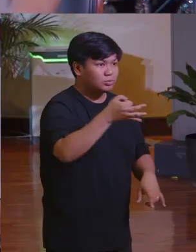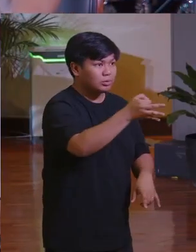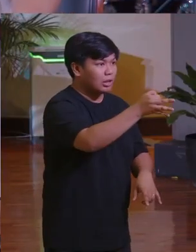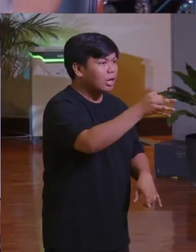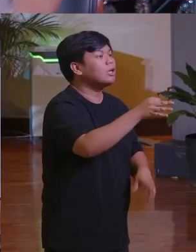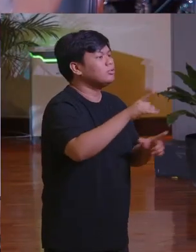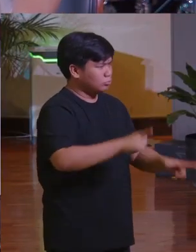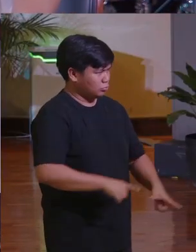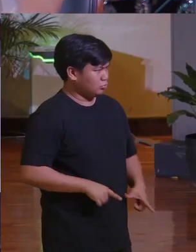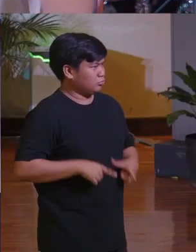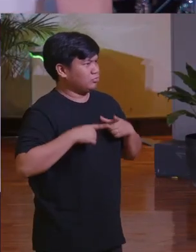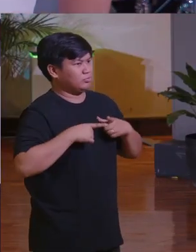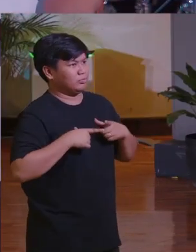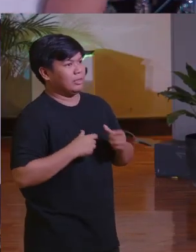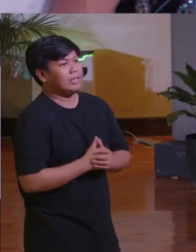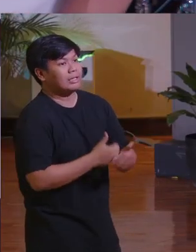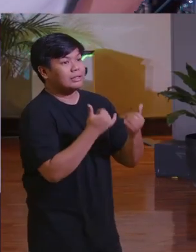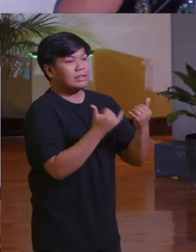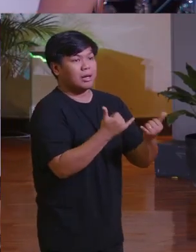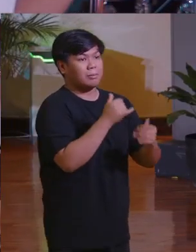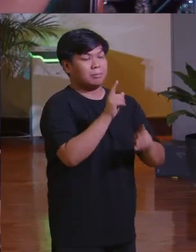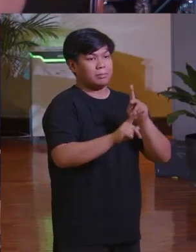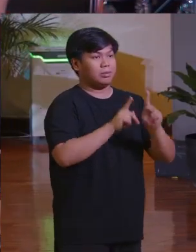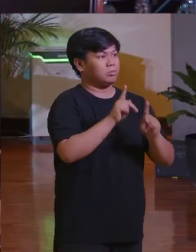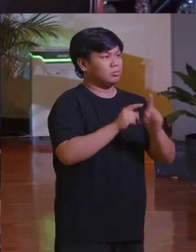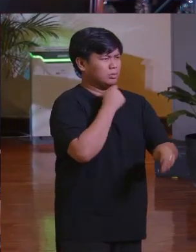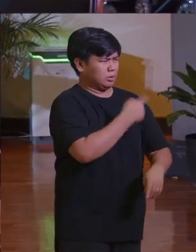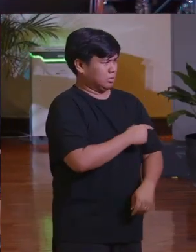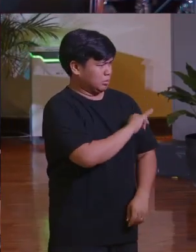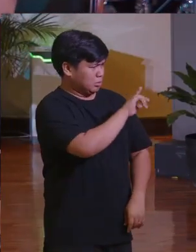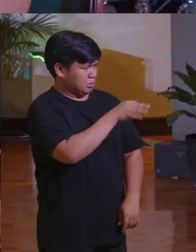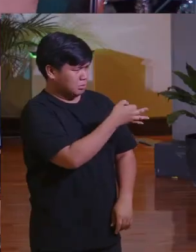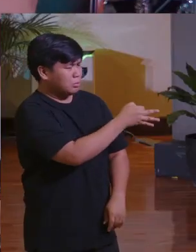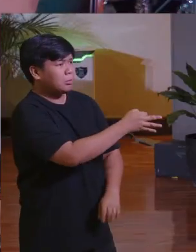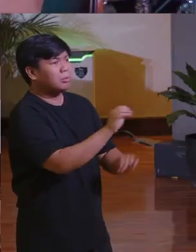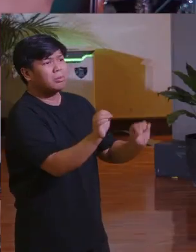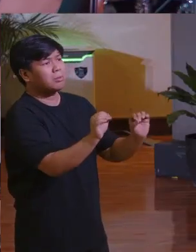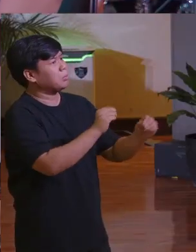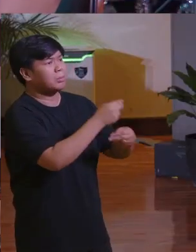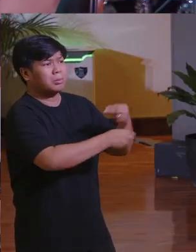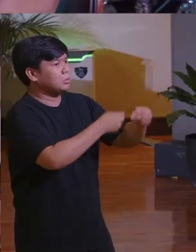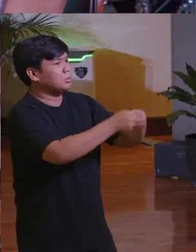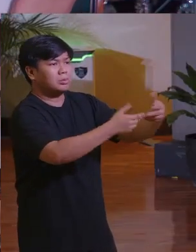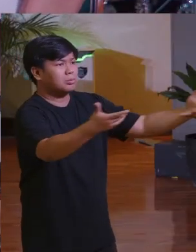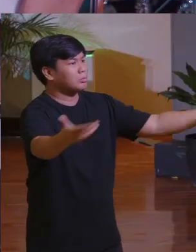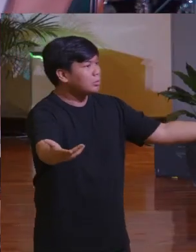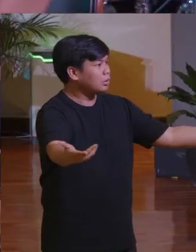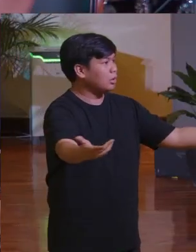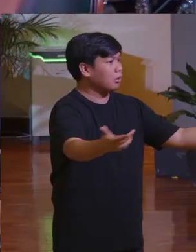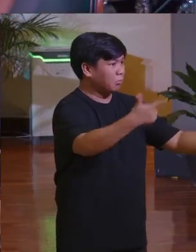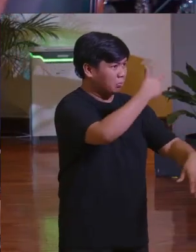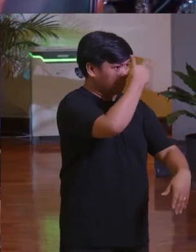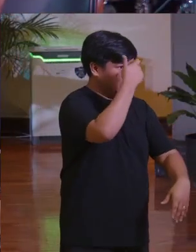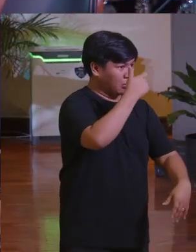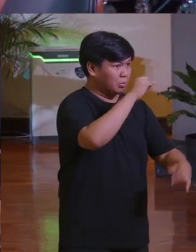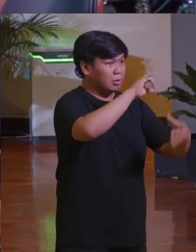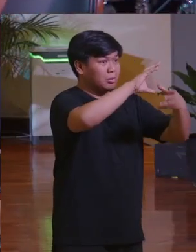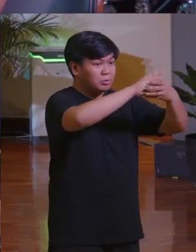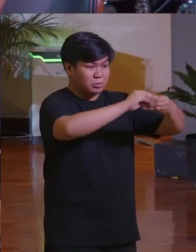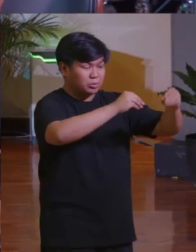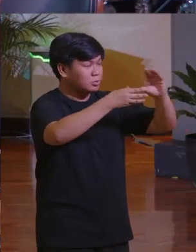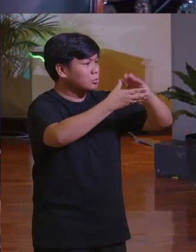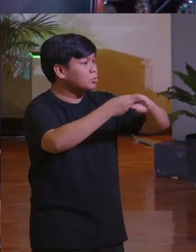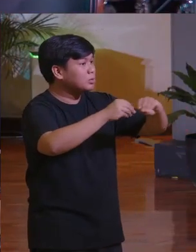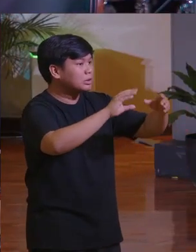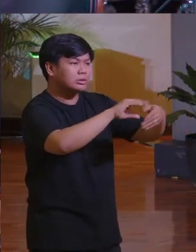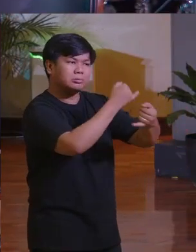buhay. Sabi nila, hindi totoong tao si Jonah dahil napaka-imposible nang nangyari